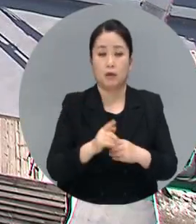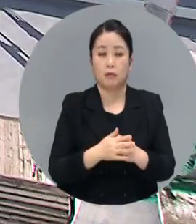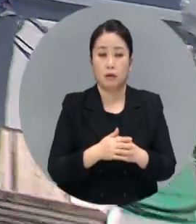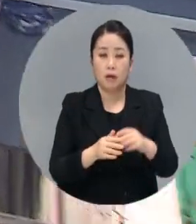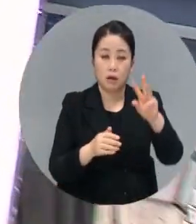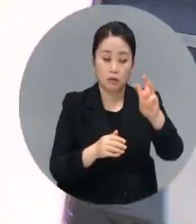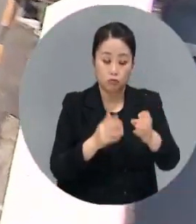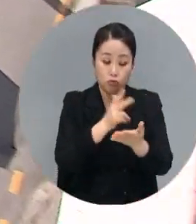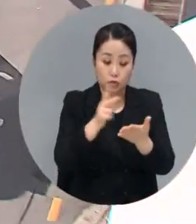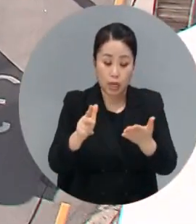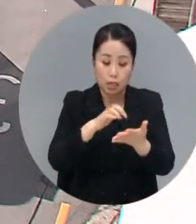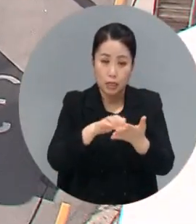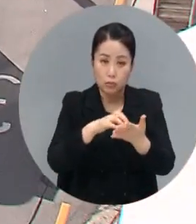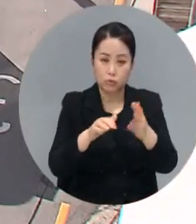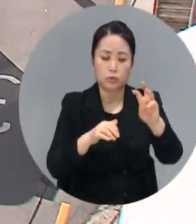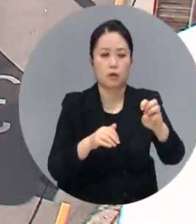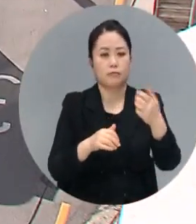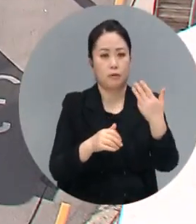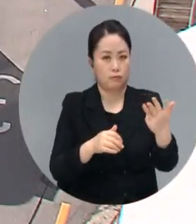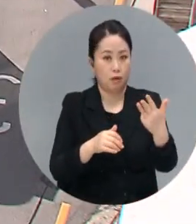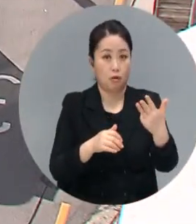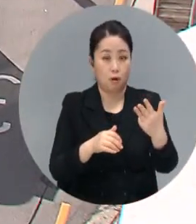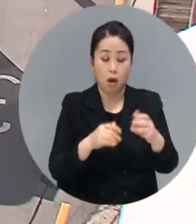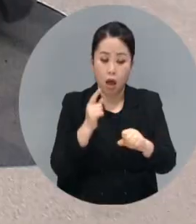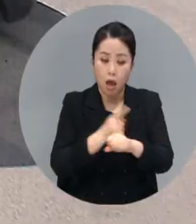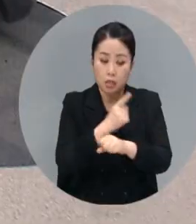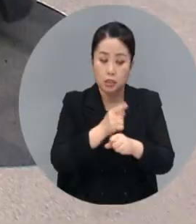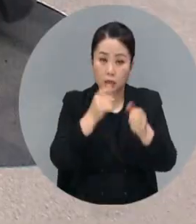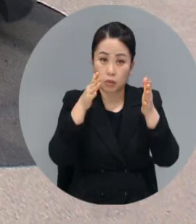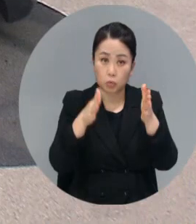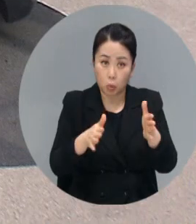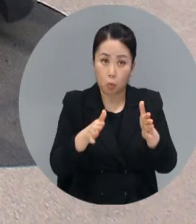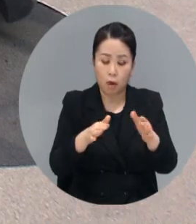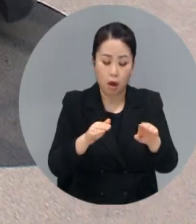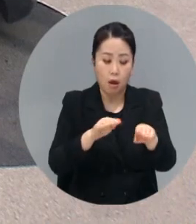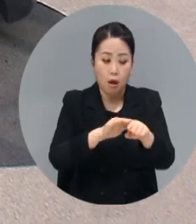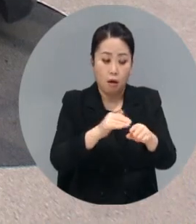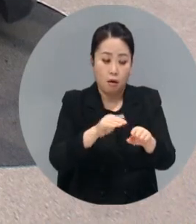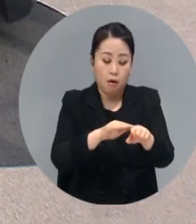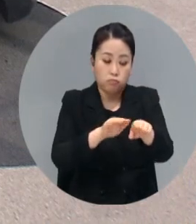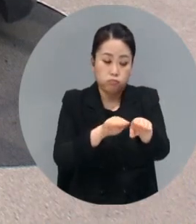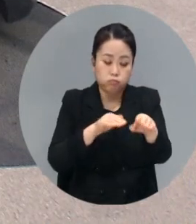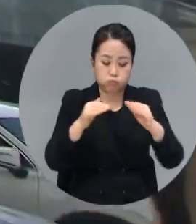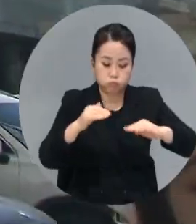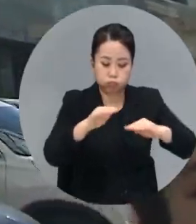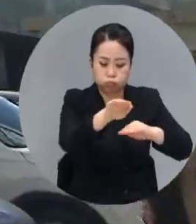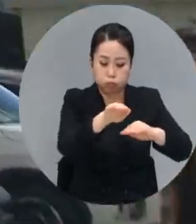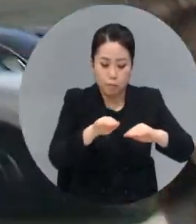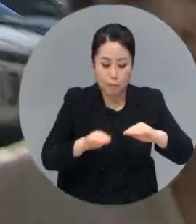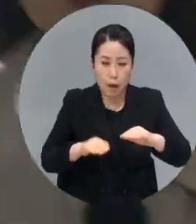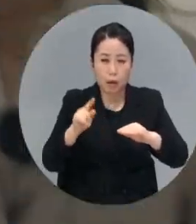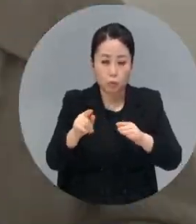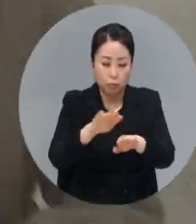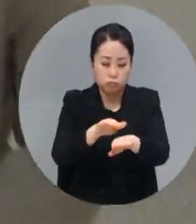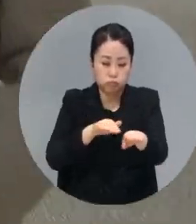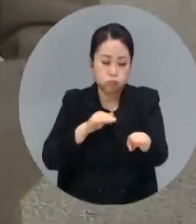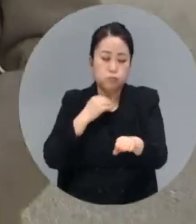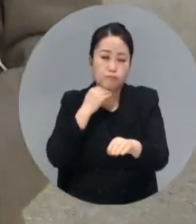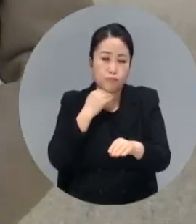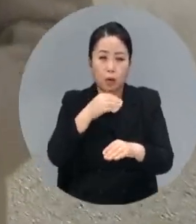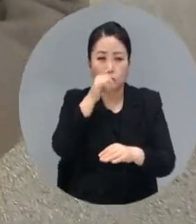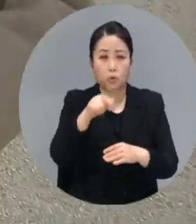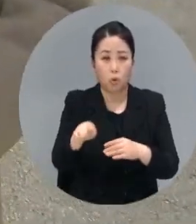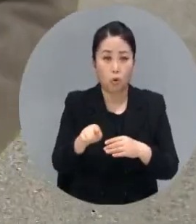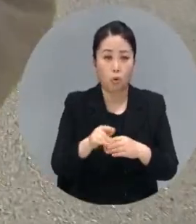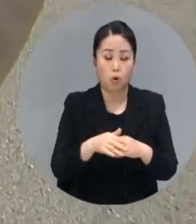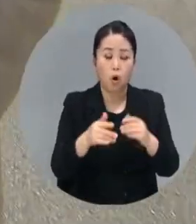38대를 주차할 수 있는 규모인데 1시간여 사이 이중주차에 대기줄까지 섭니다. 해당 주차장은 선상 주차장